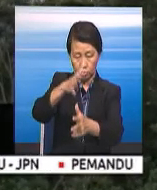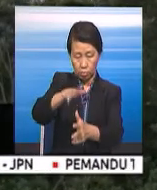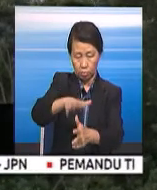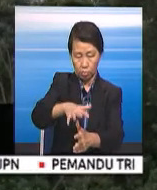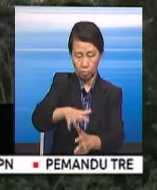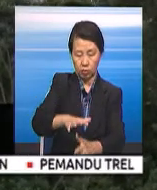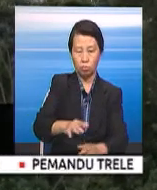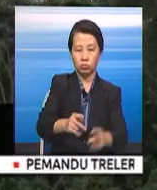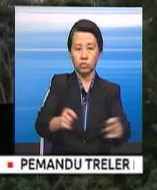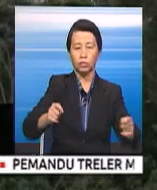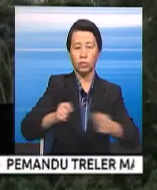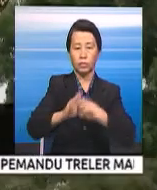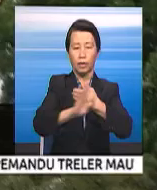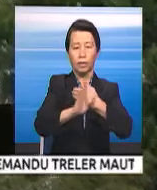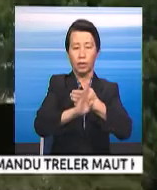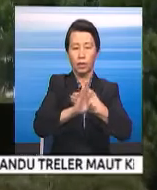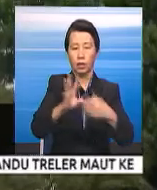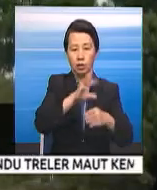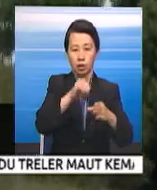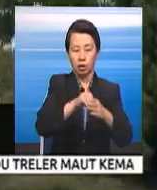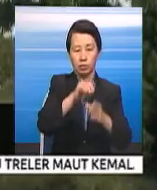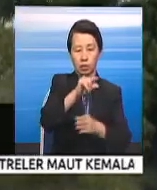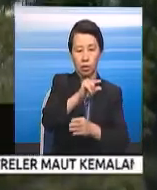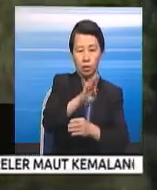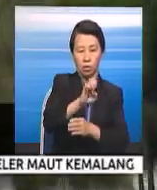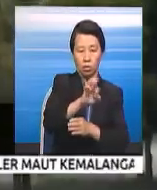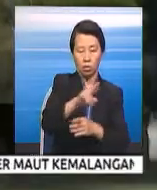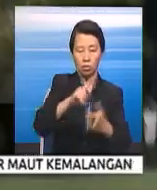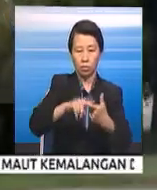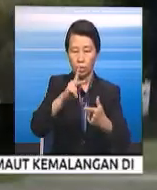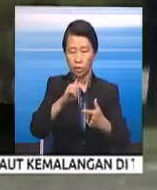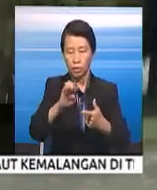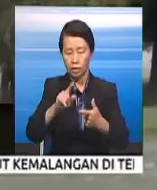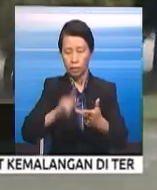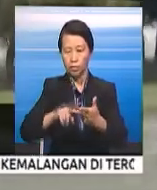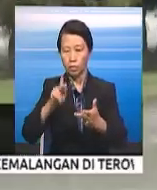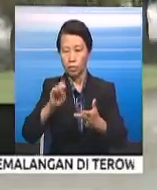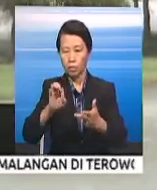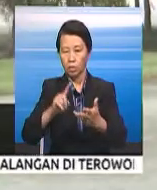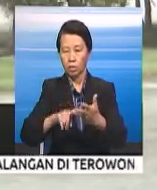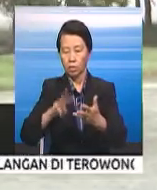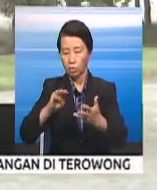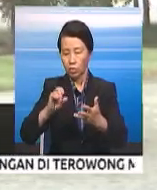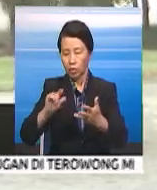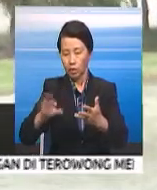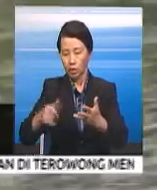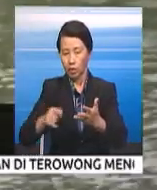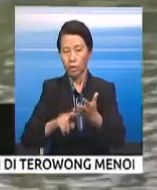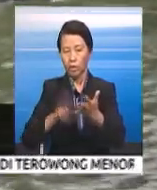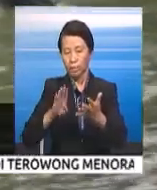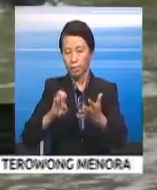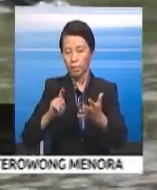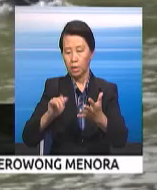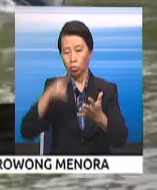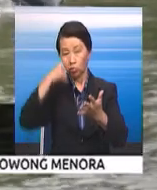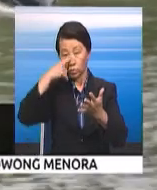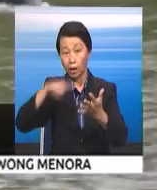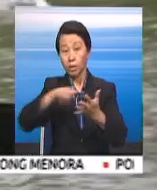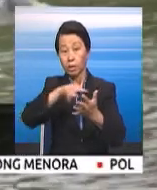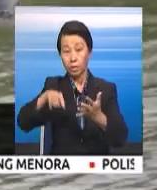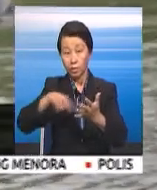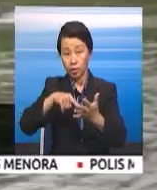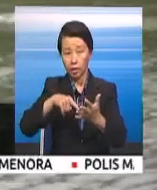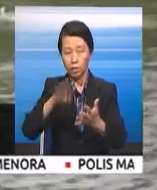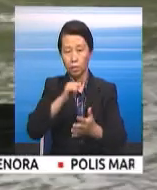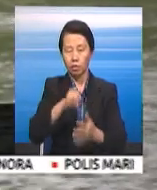operasi Merbahaya, termasuk di Kem Gubir, Kelian Intan, Keruh, Mong Gajah dan Betung, Thailand. Antara